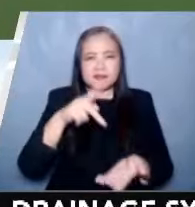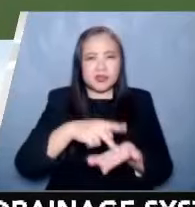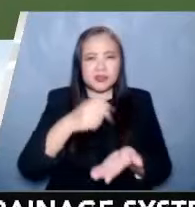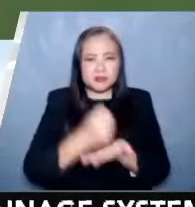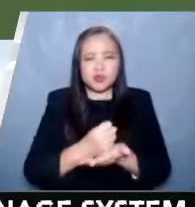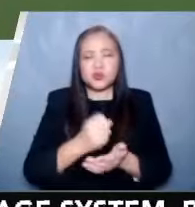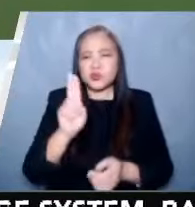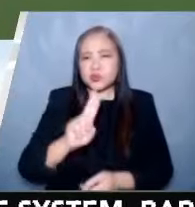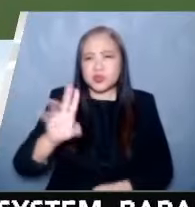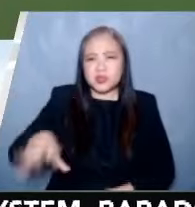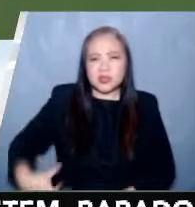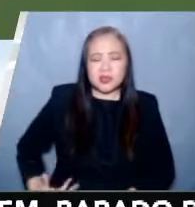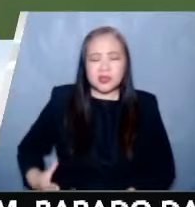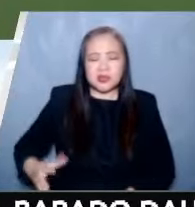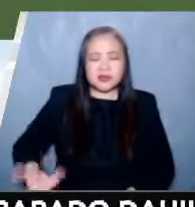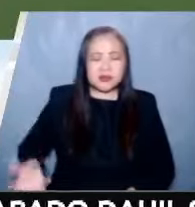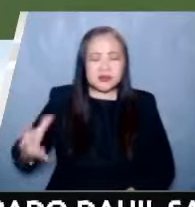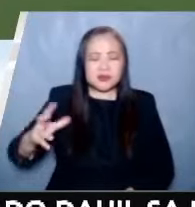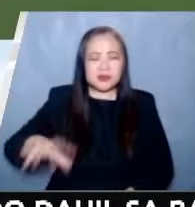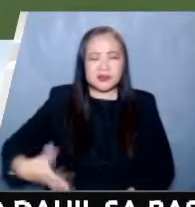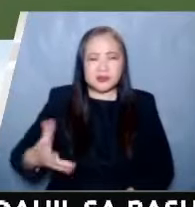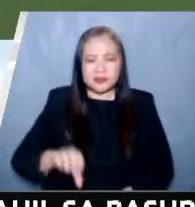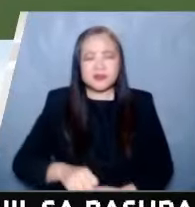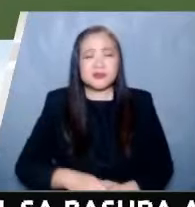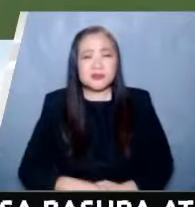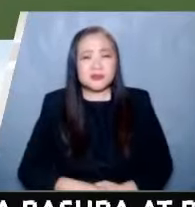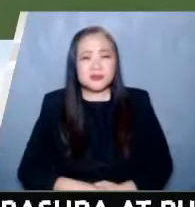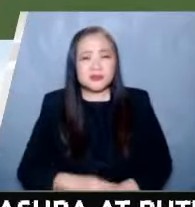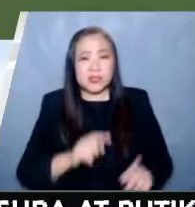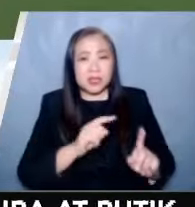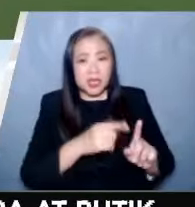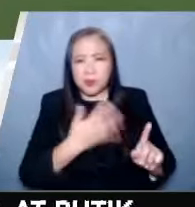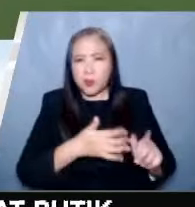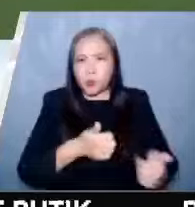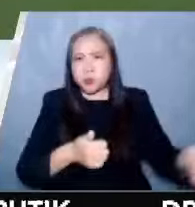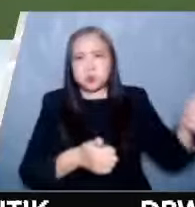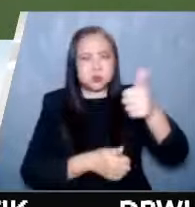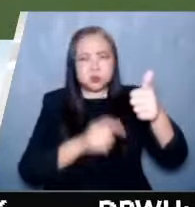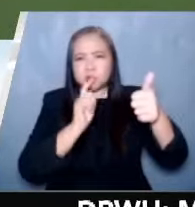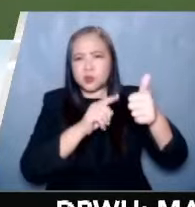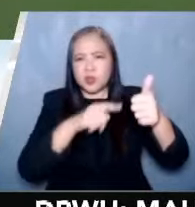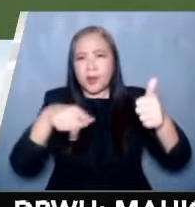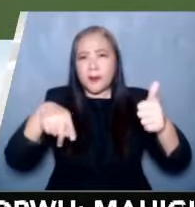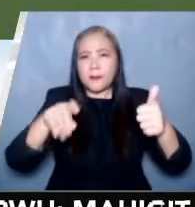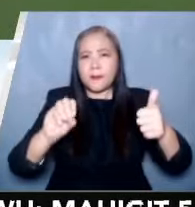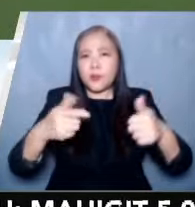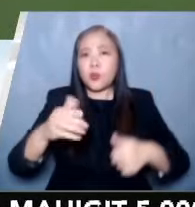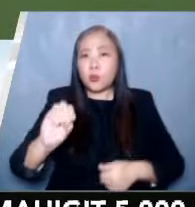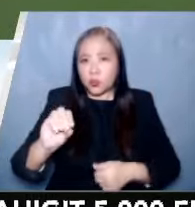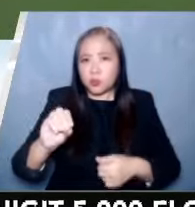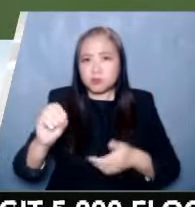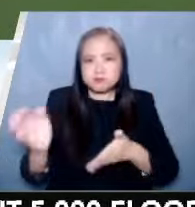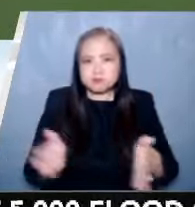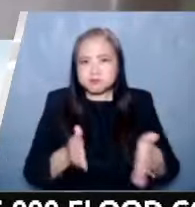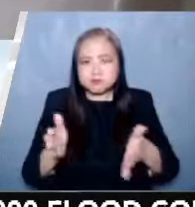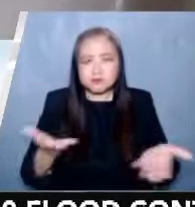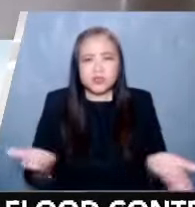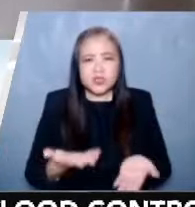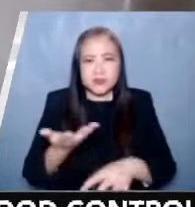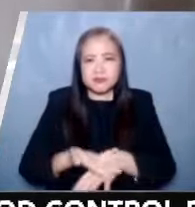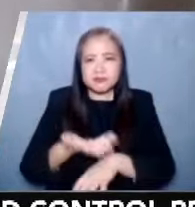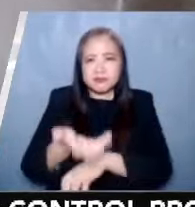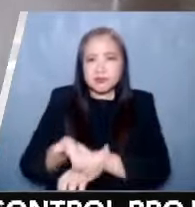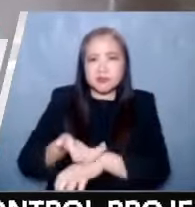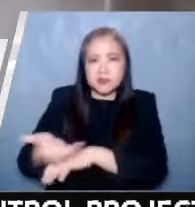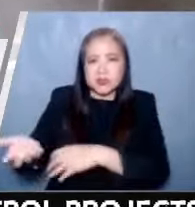yung kinoconsider namin na pinaka-brain nung pogo operation, ano, yung scamming operation dito sa Pilipinas. Hindi